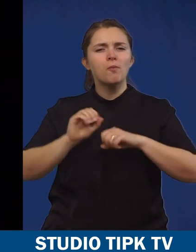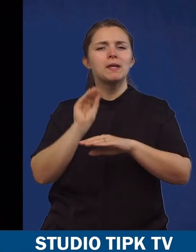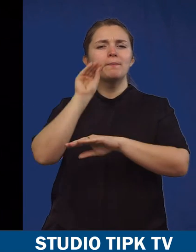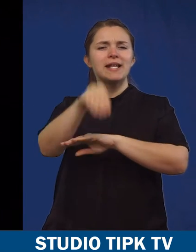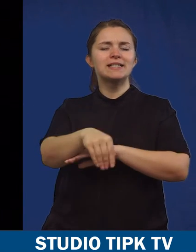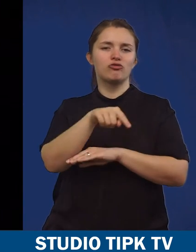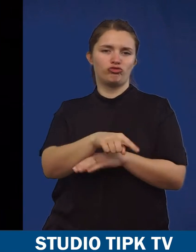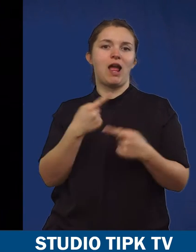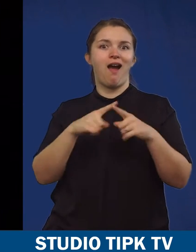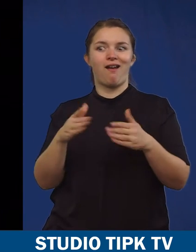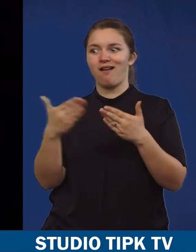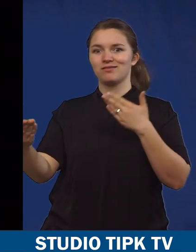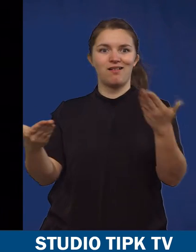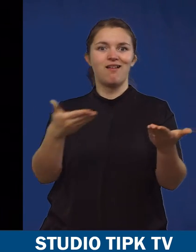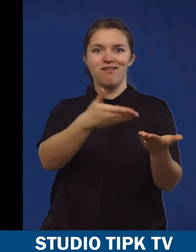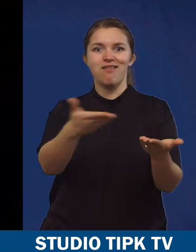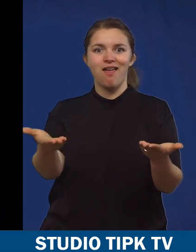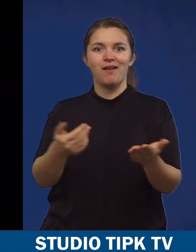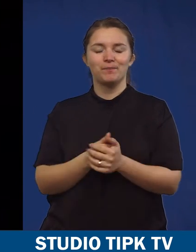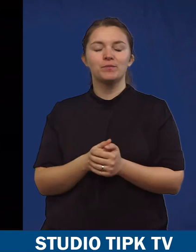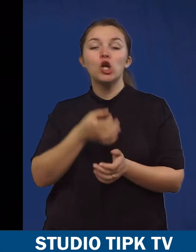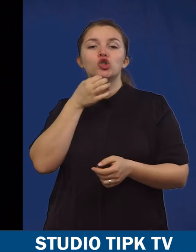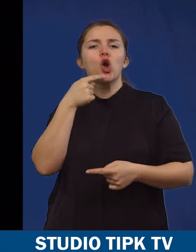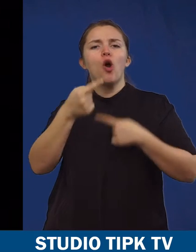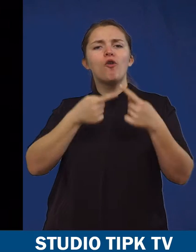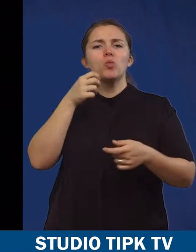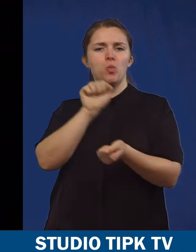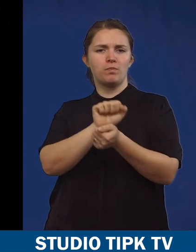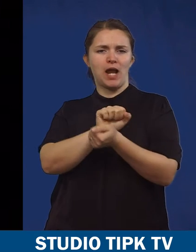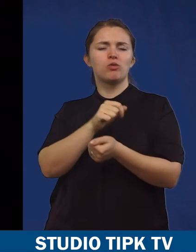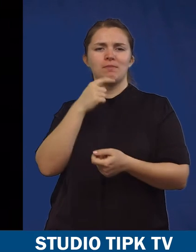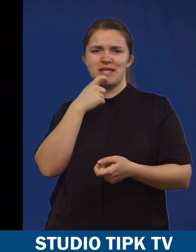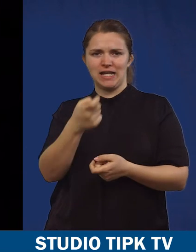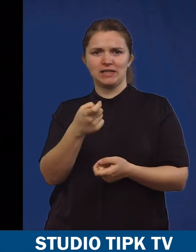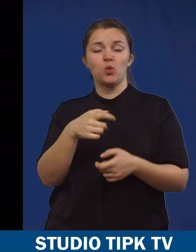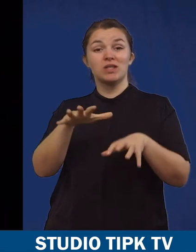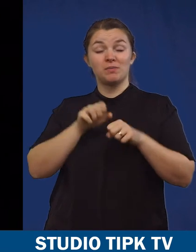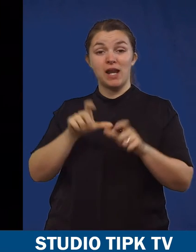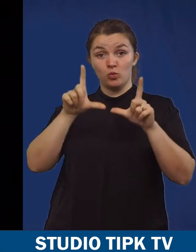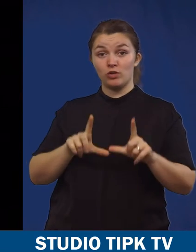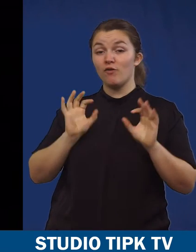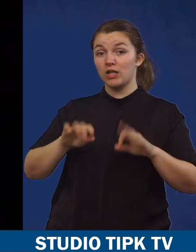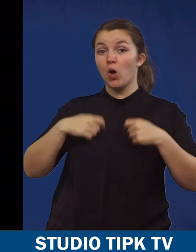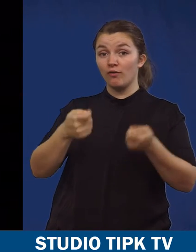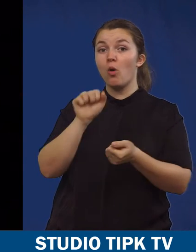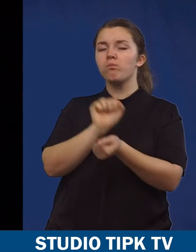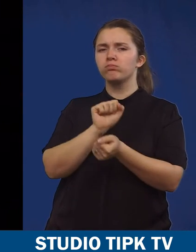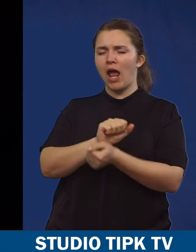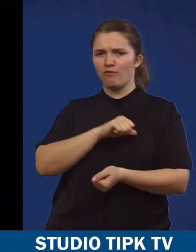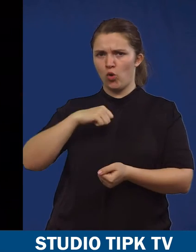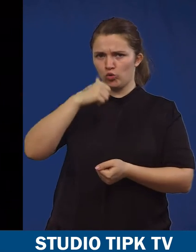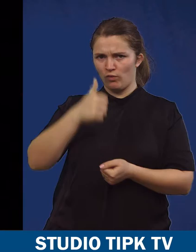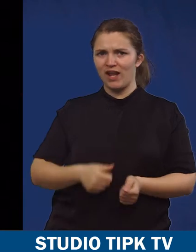razlike. Če spregovorimo v pravnem jeziku, je sprejem ustave zagotovil pravno suverenost